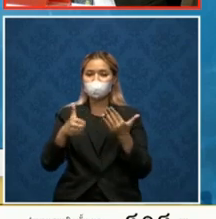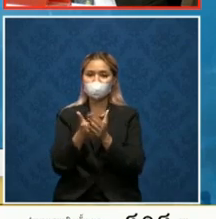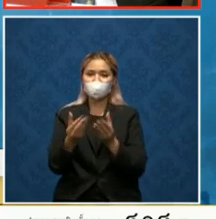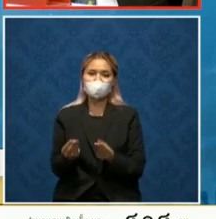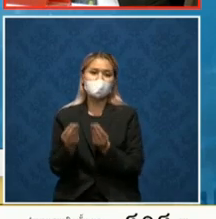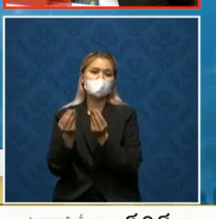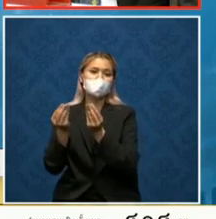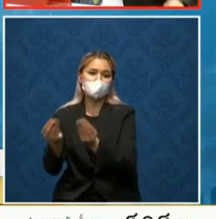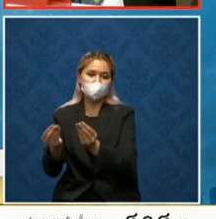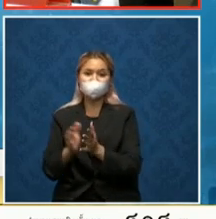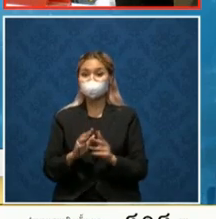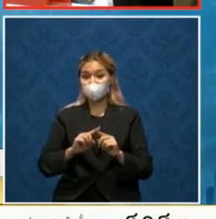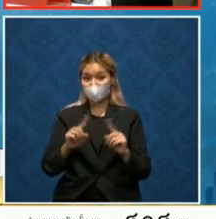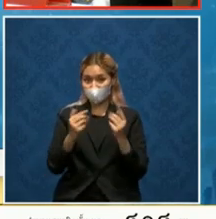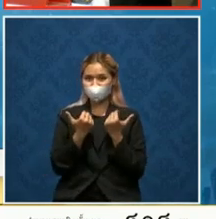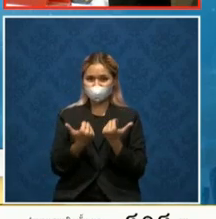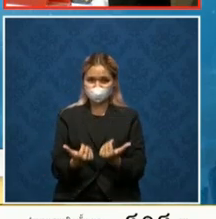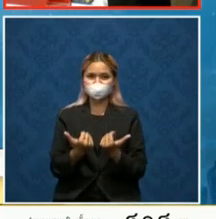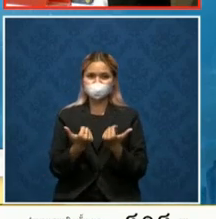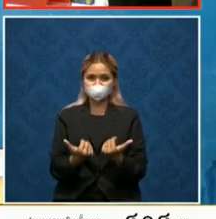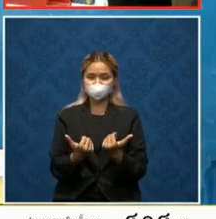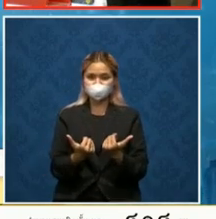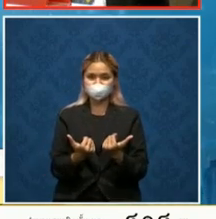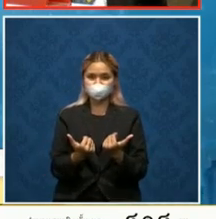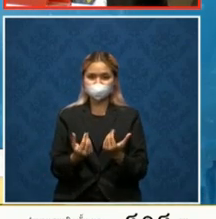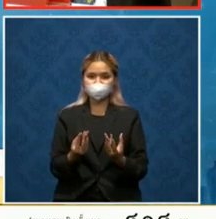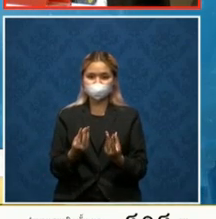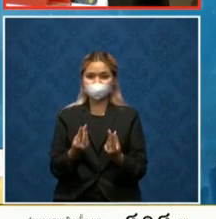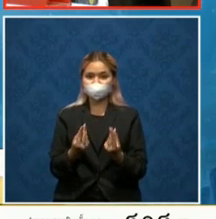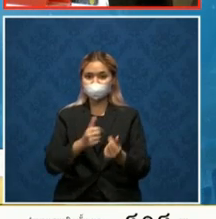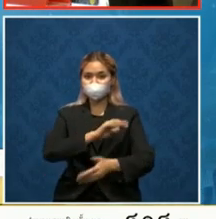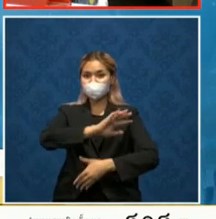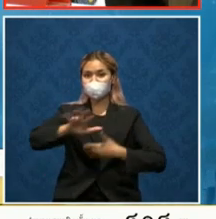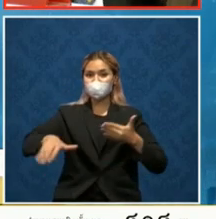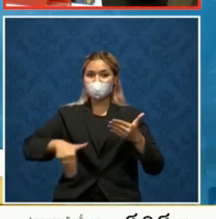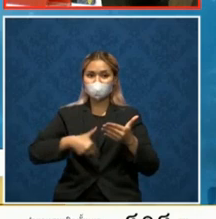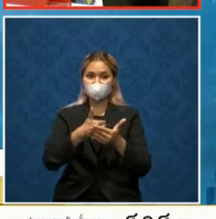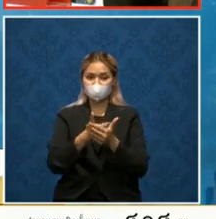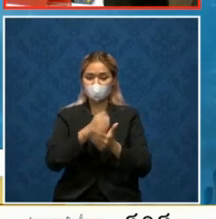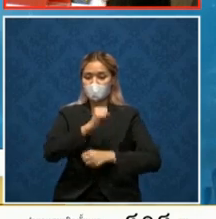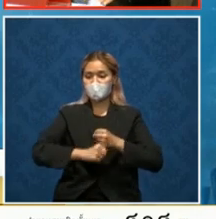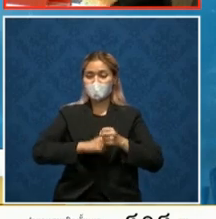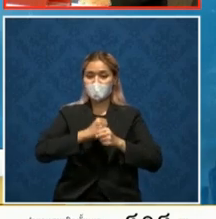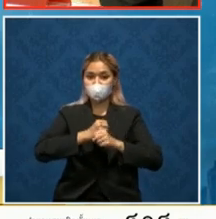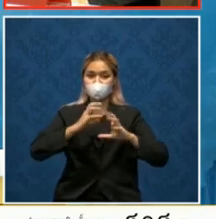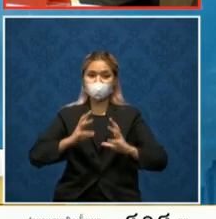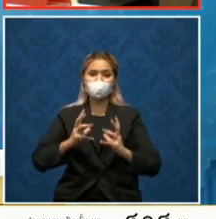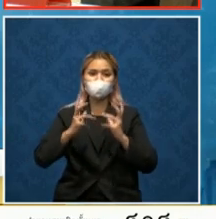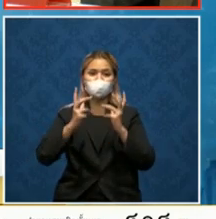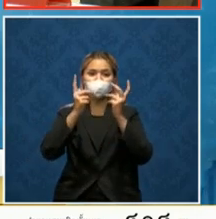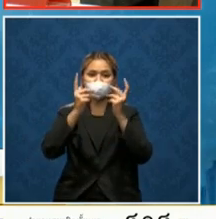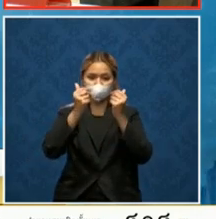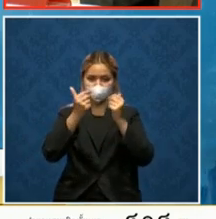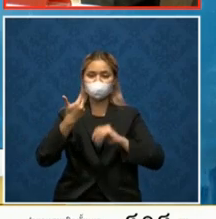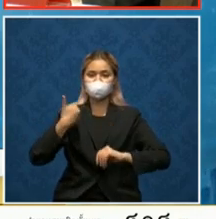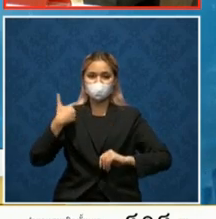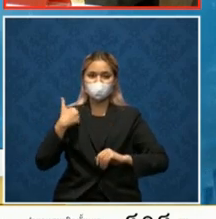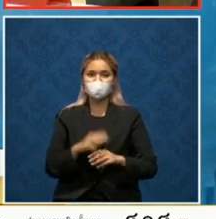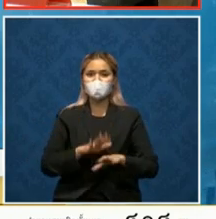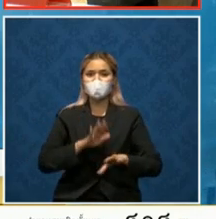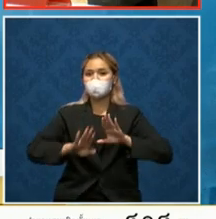ที่ดินเหล่านี้ที่ได้รับสัมปทานไปมีอายุสัญญาในการสัมปทานไม่